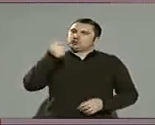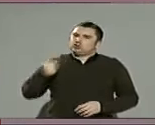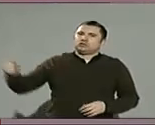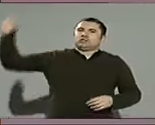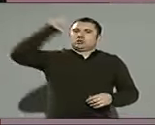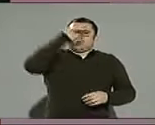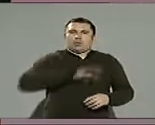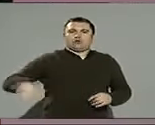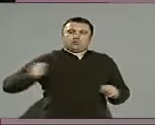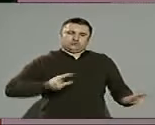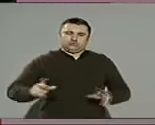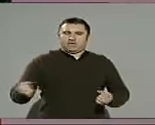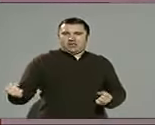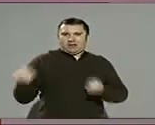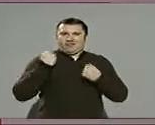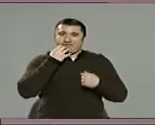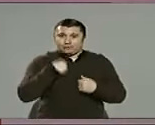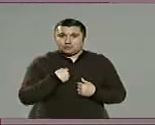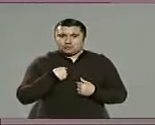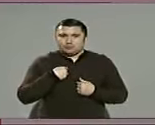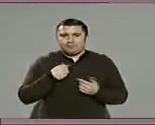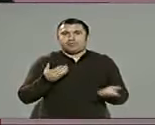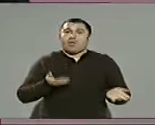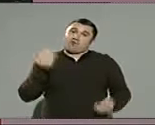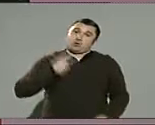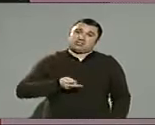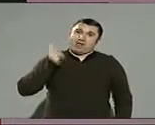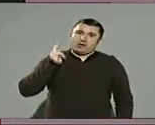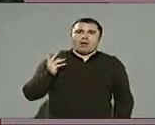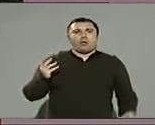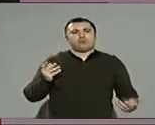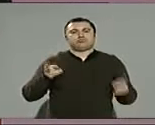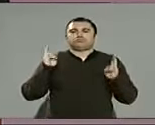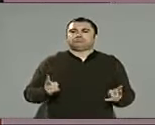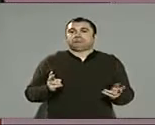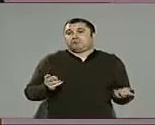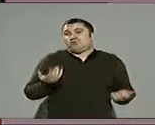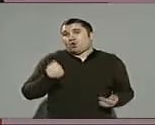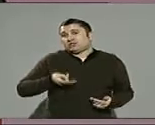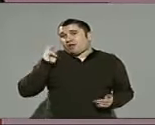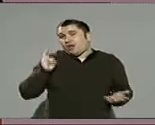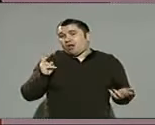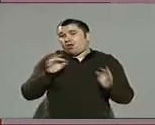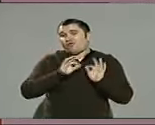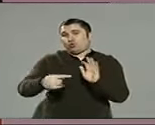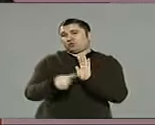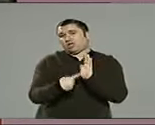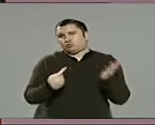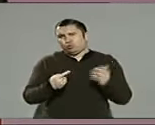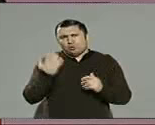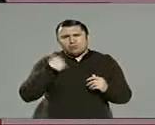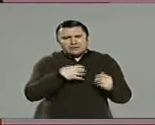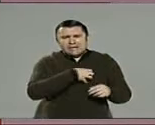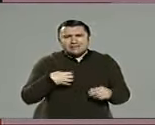werden. Wenn wir vor 2 Jahren diesen Führungsanspruch artikuliert hätten, liebe Genossinnen und Genossen, da in Dresden,